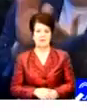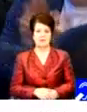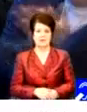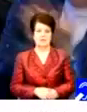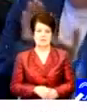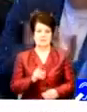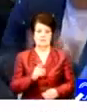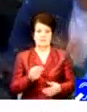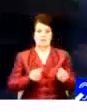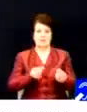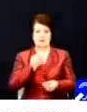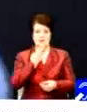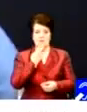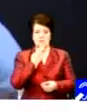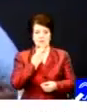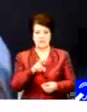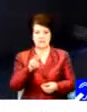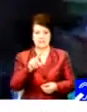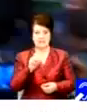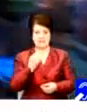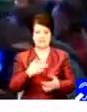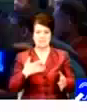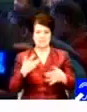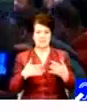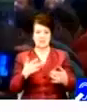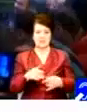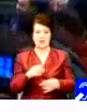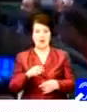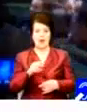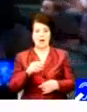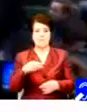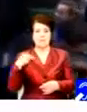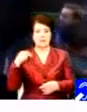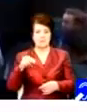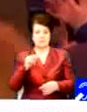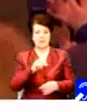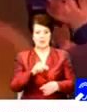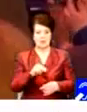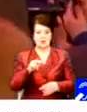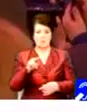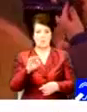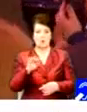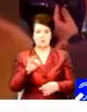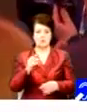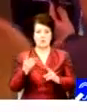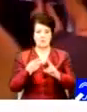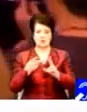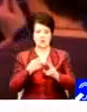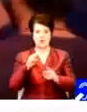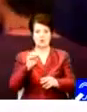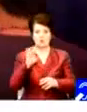Un actor de comedie, Volodymyr Zelensky, și actualul președinte ucrainean, Petro Poroshenko, se vor înfrunta în cel de-al doilea tur